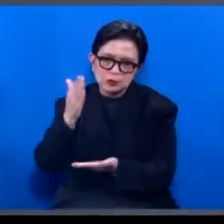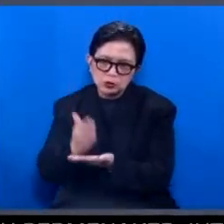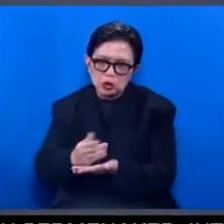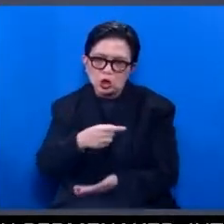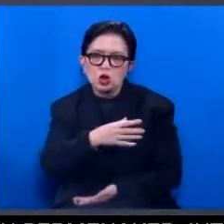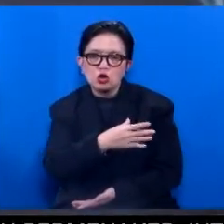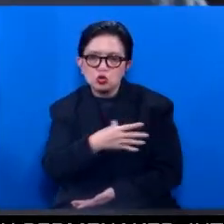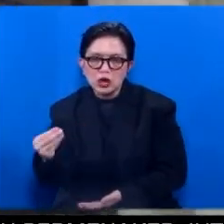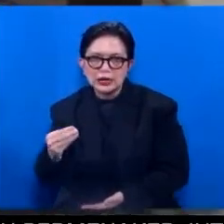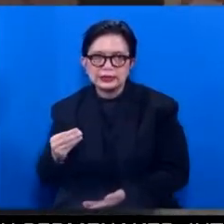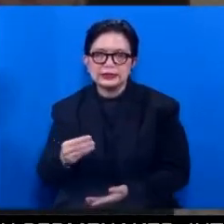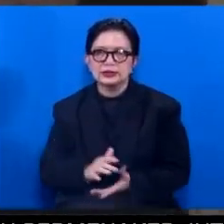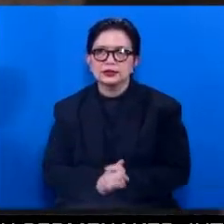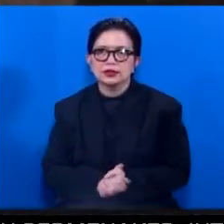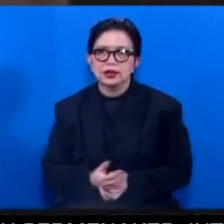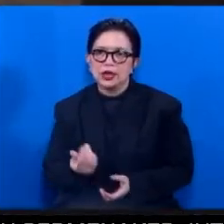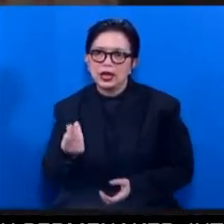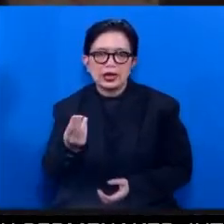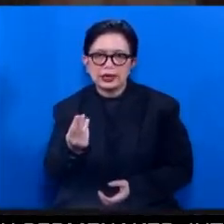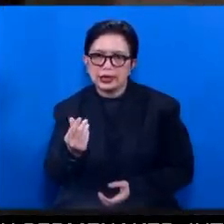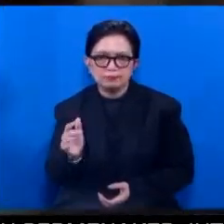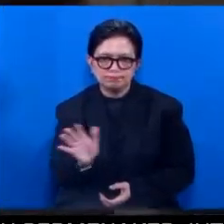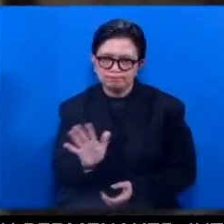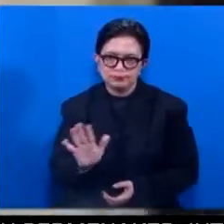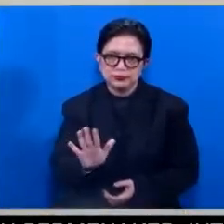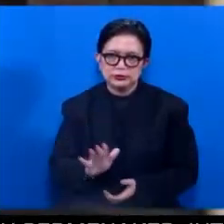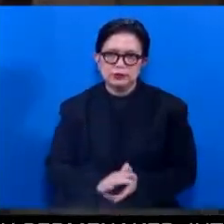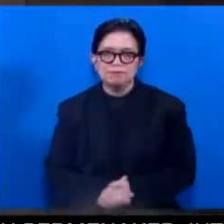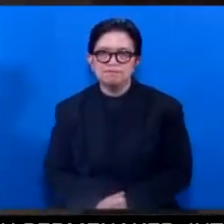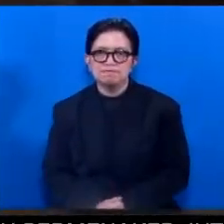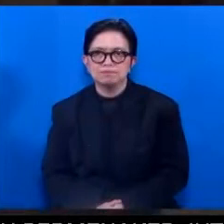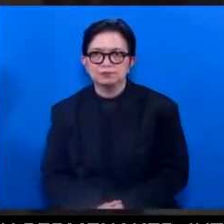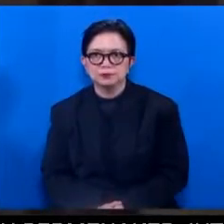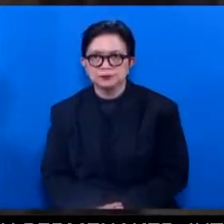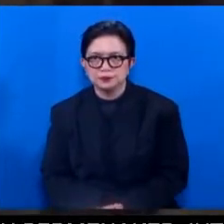mengeluhkan klaim uang selisih harga yang belum juga disanggupi pabrik.